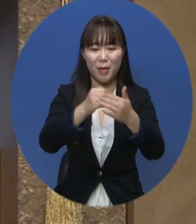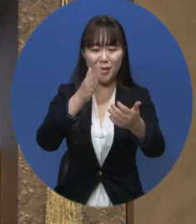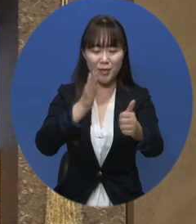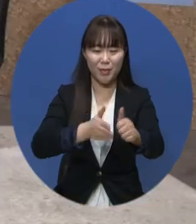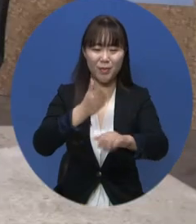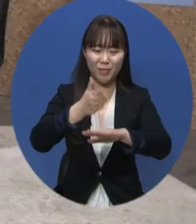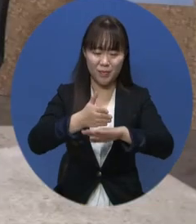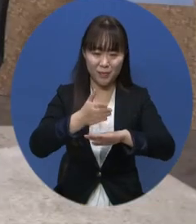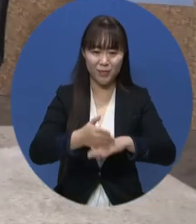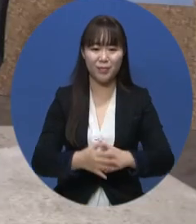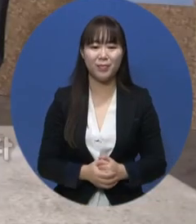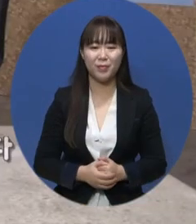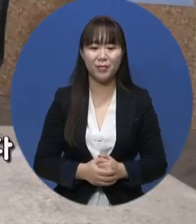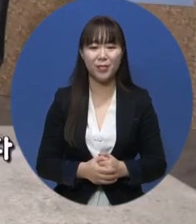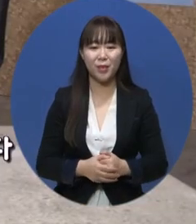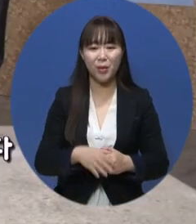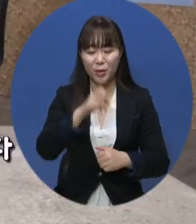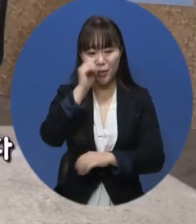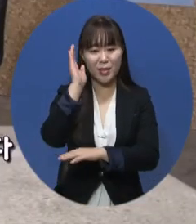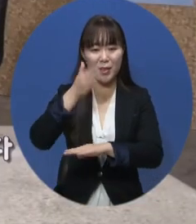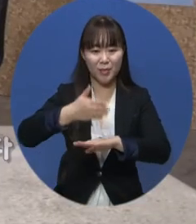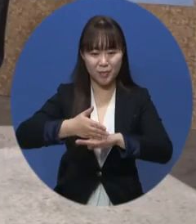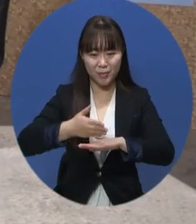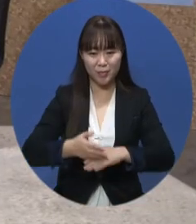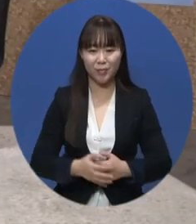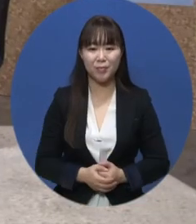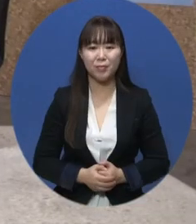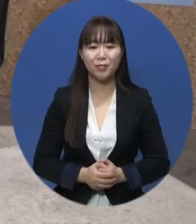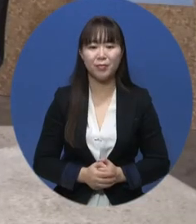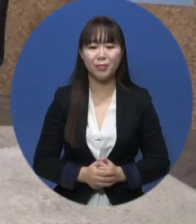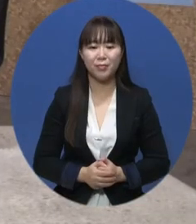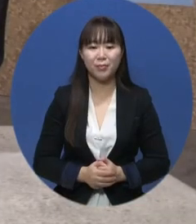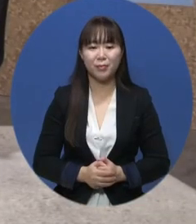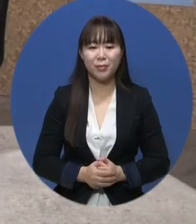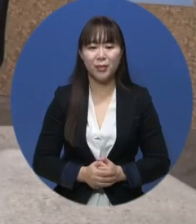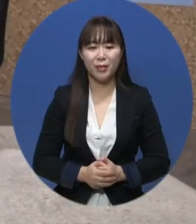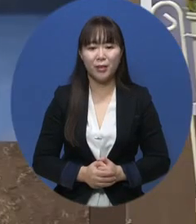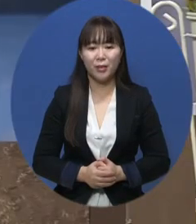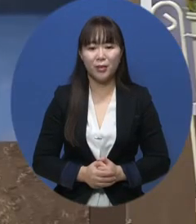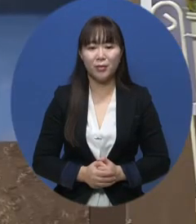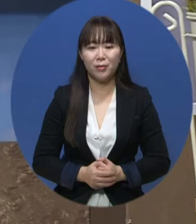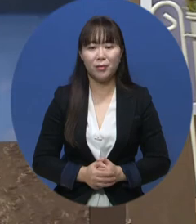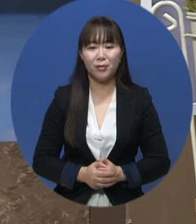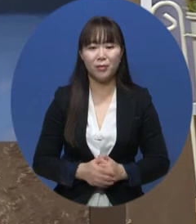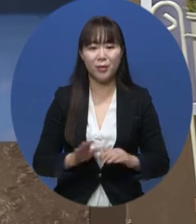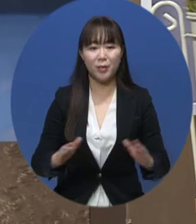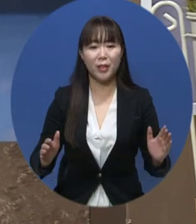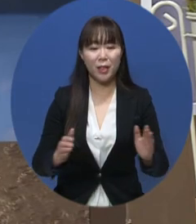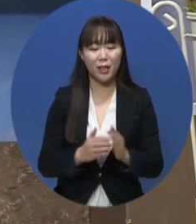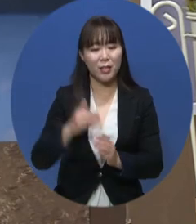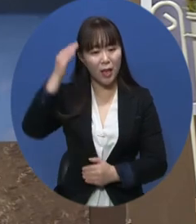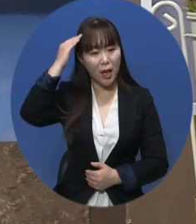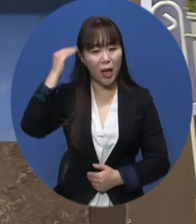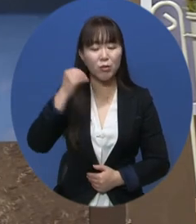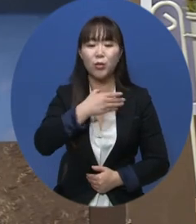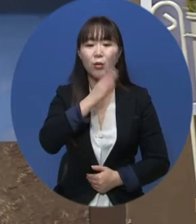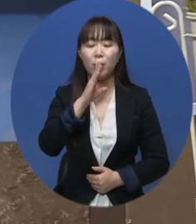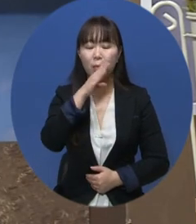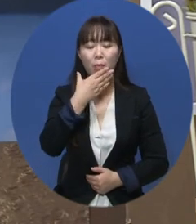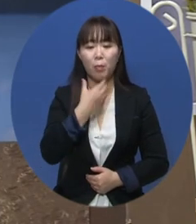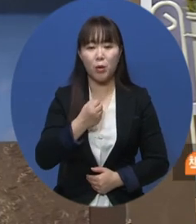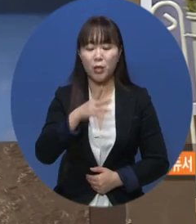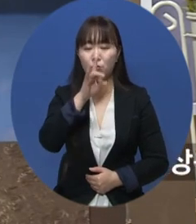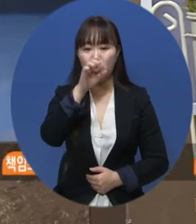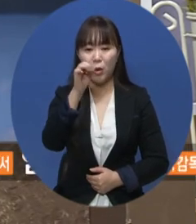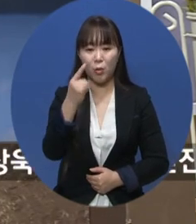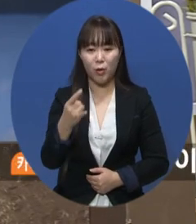감사합니다. 네, 오늘 좋은 말씀 감사합니다. 네, 지금까지 한국노인복지중앙회